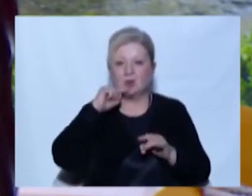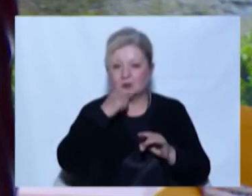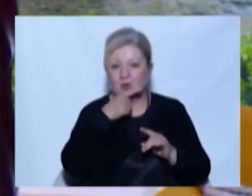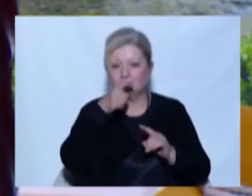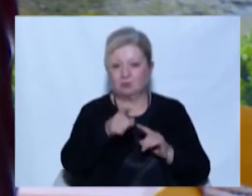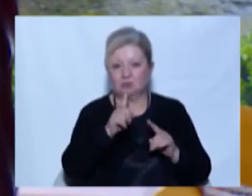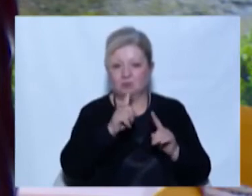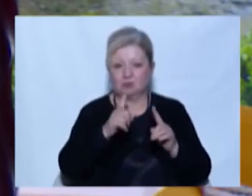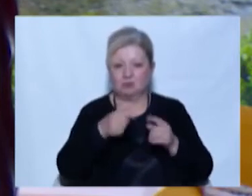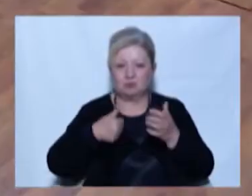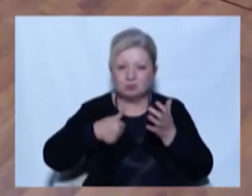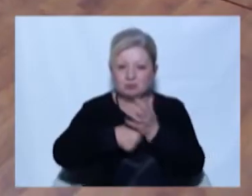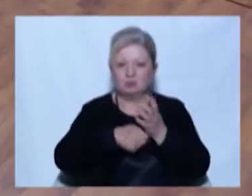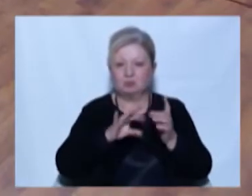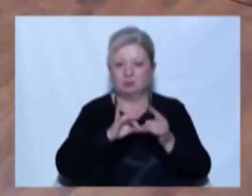სტაბილიზაციით